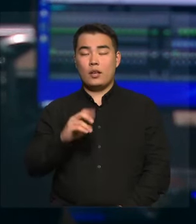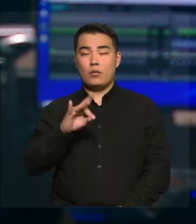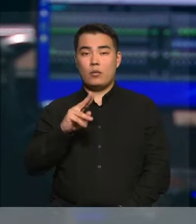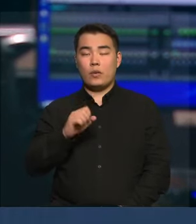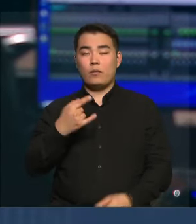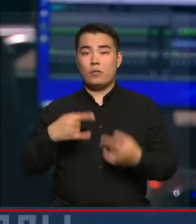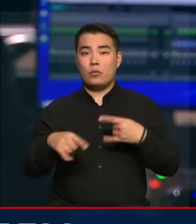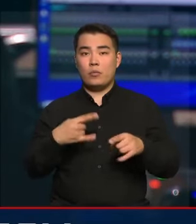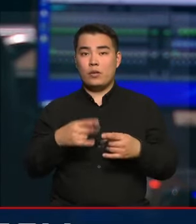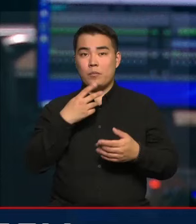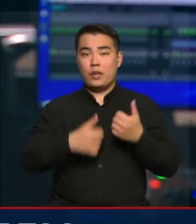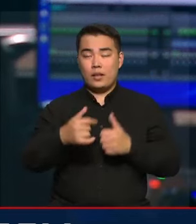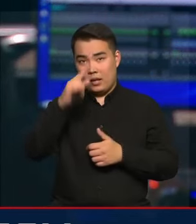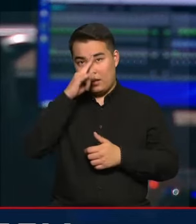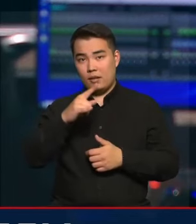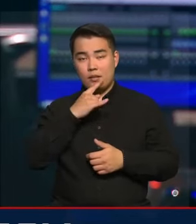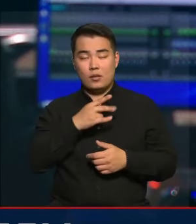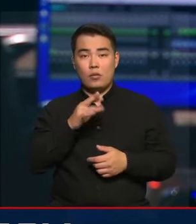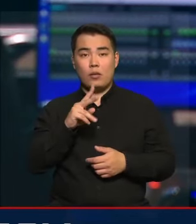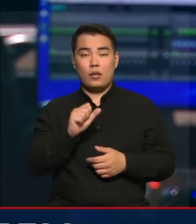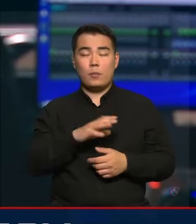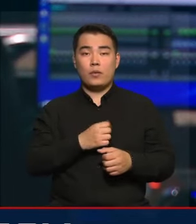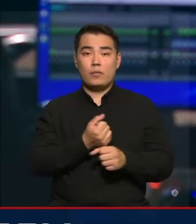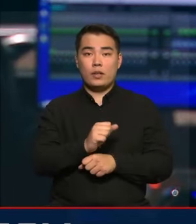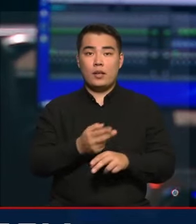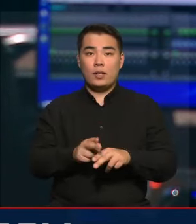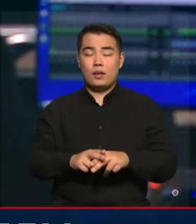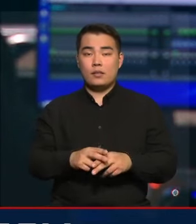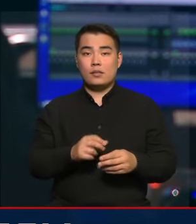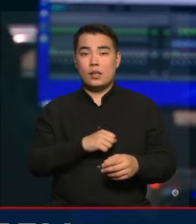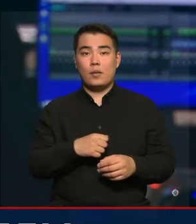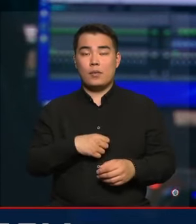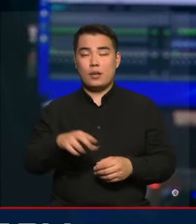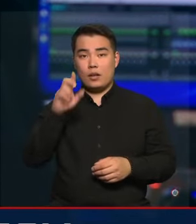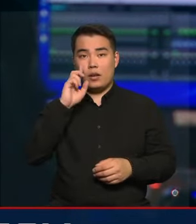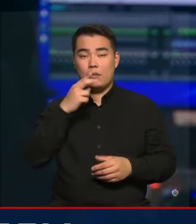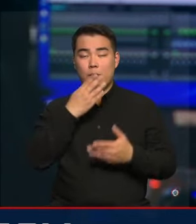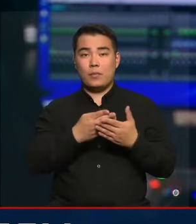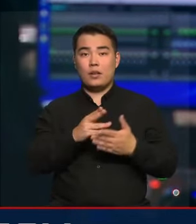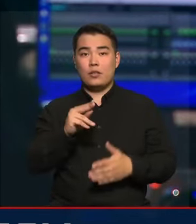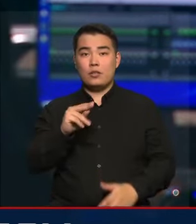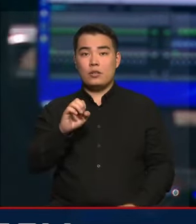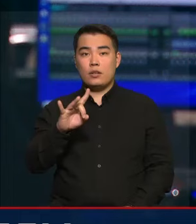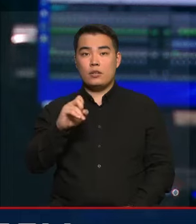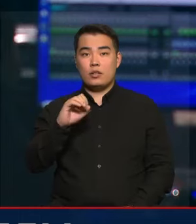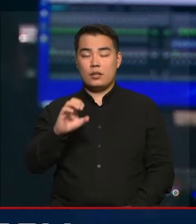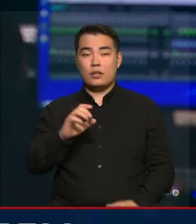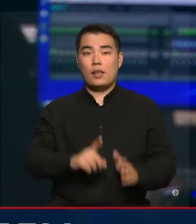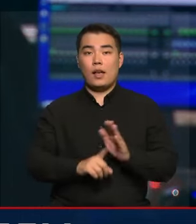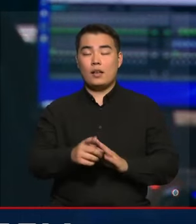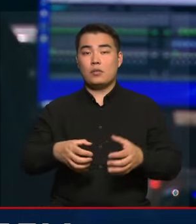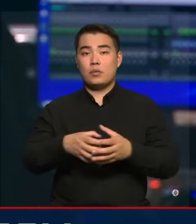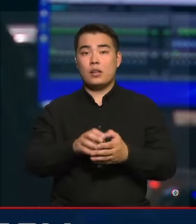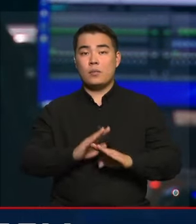Еуропадағы футбол додасында Қазақстан қола жүлде еншілет. Бұл жолы ел абыройын асқақтатқан Черчесов бастаған құрама